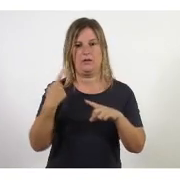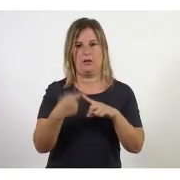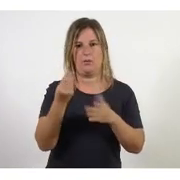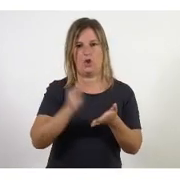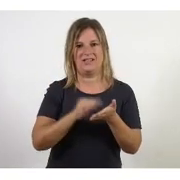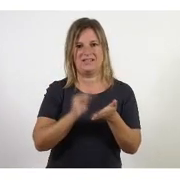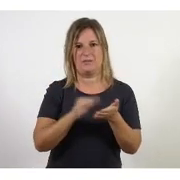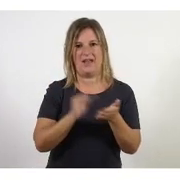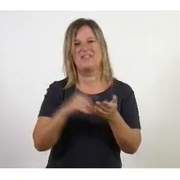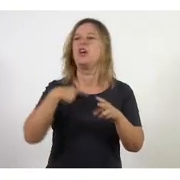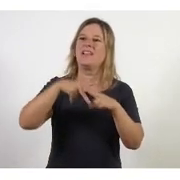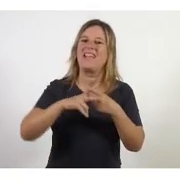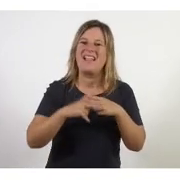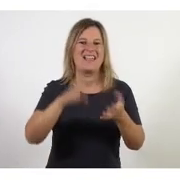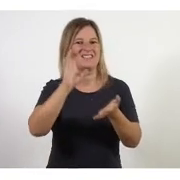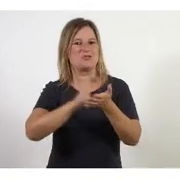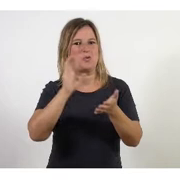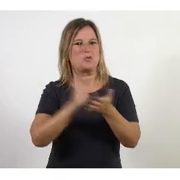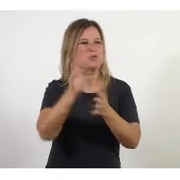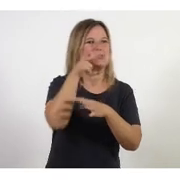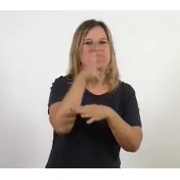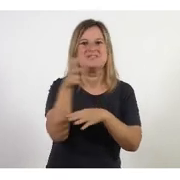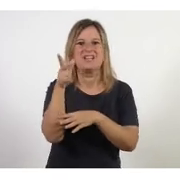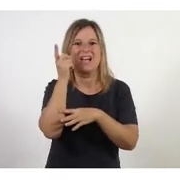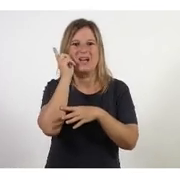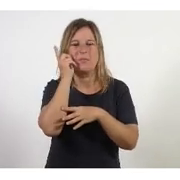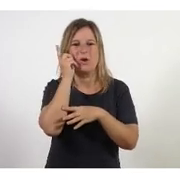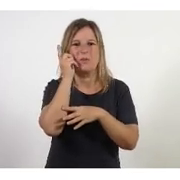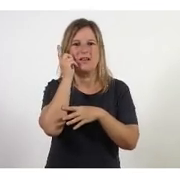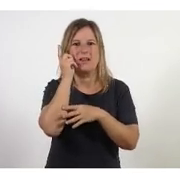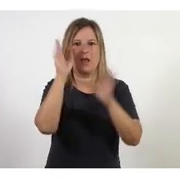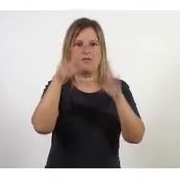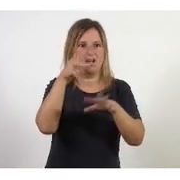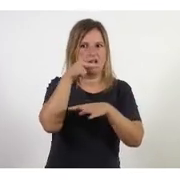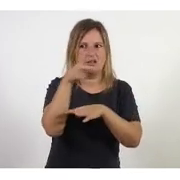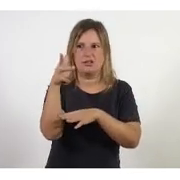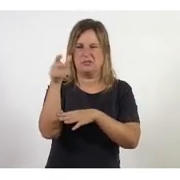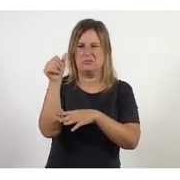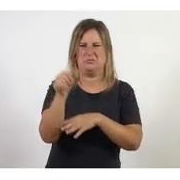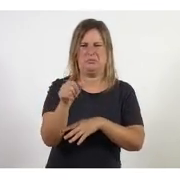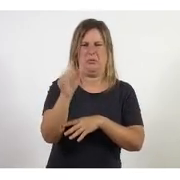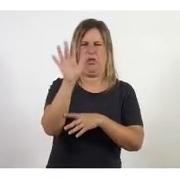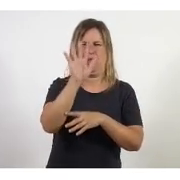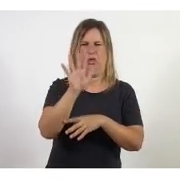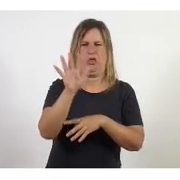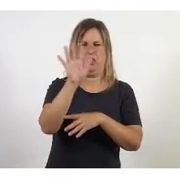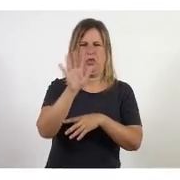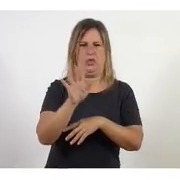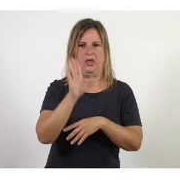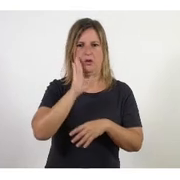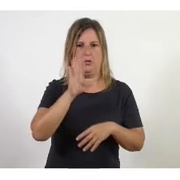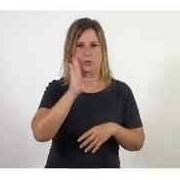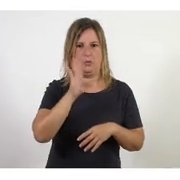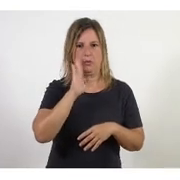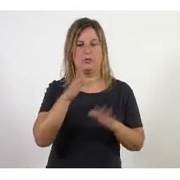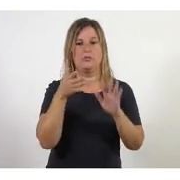quan faig tallers i cursos de gravació amb el mòbil que la creació, no, el vídeo final, està com borrós, es veu brut.